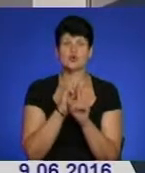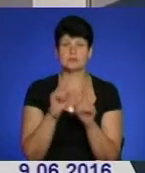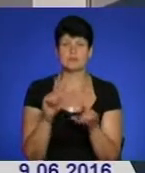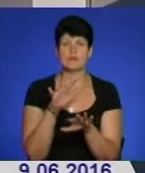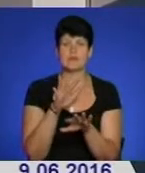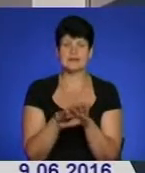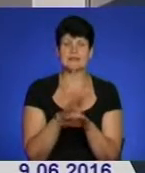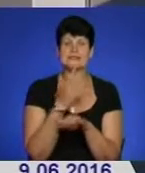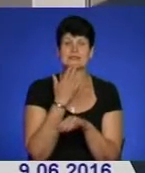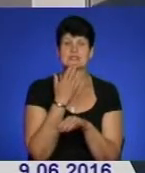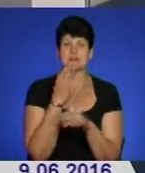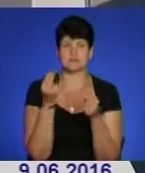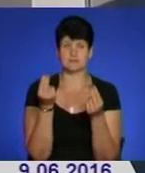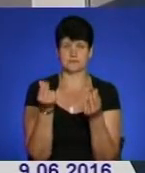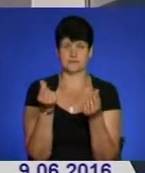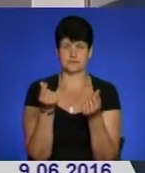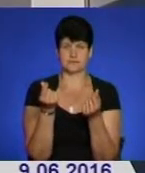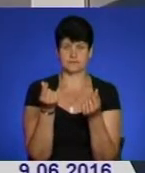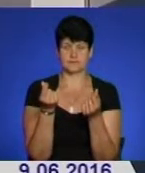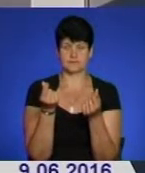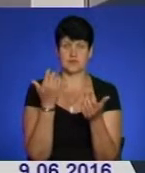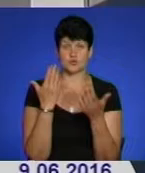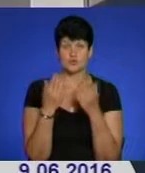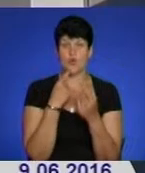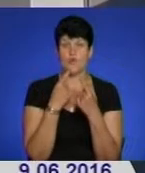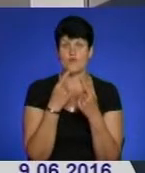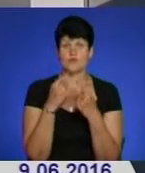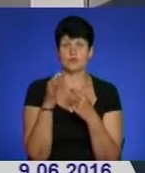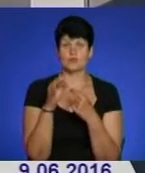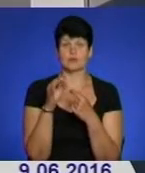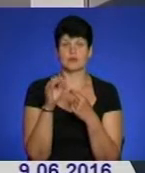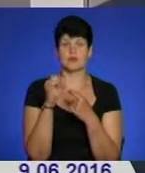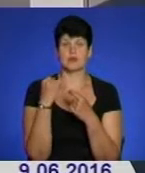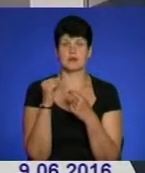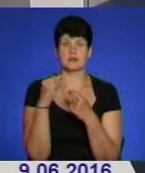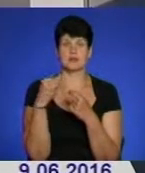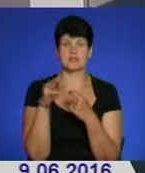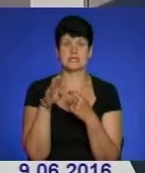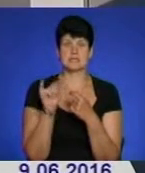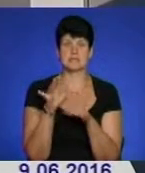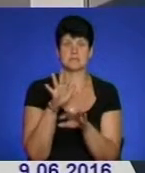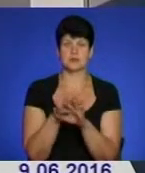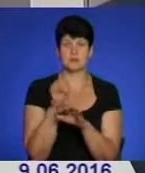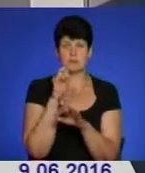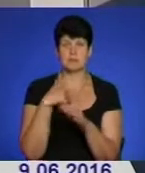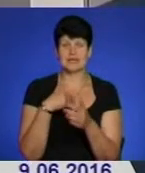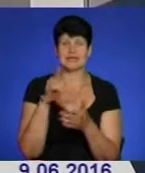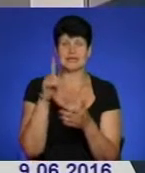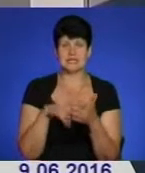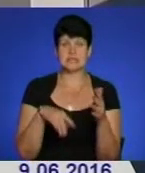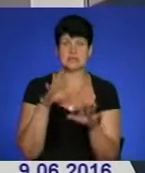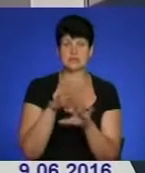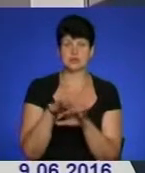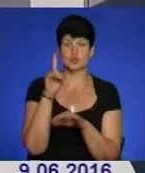іноземним капіталом. І якщо говорити саме про OTP-банк Україна, то ми достатньо надійний банк,